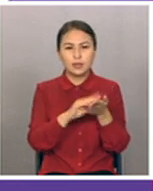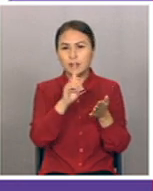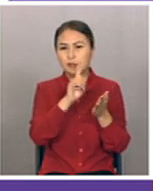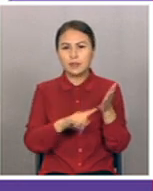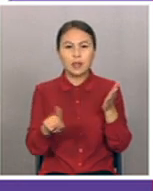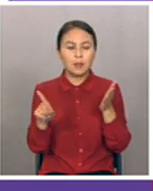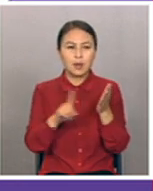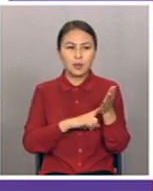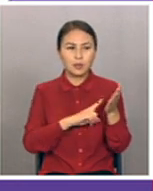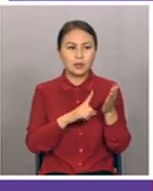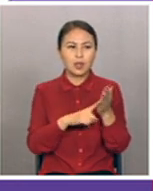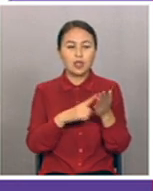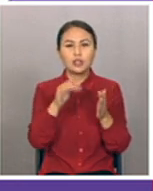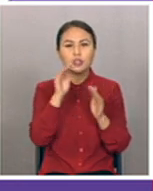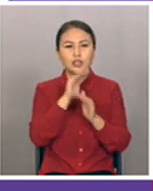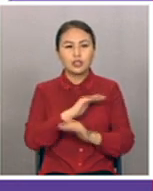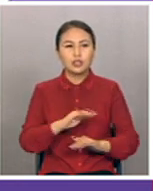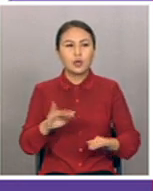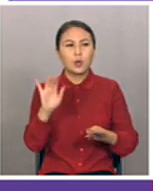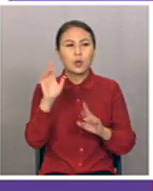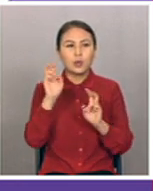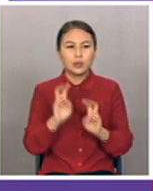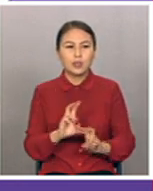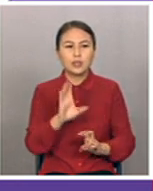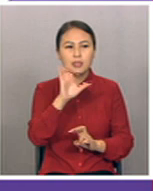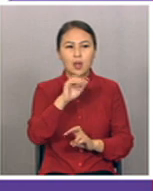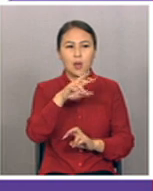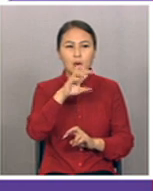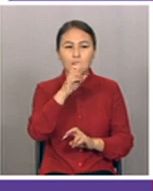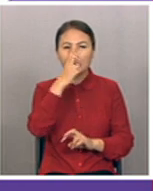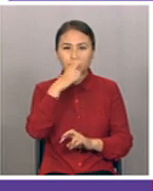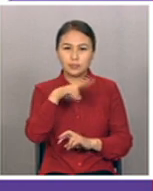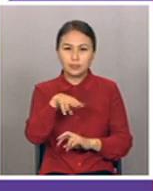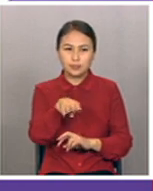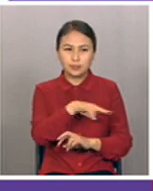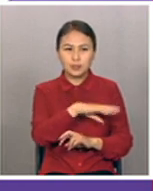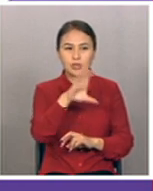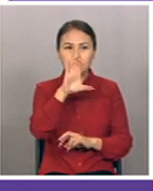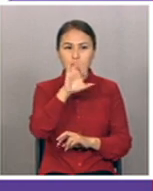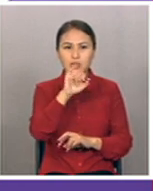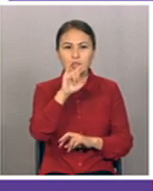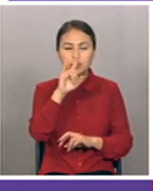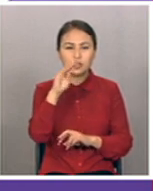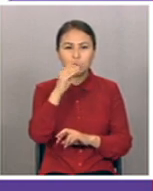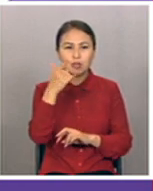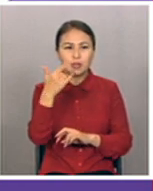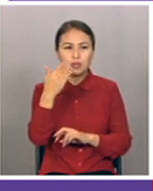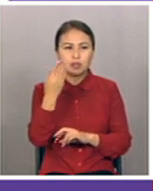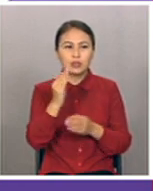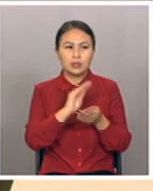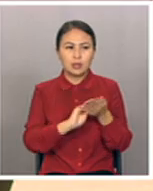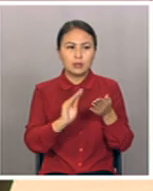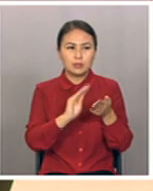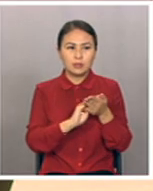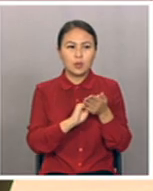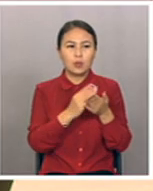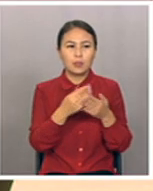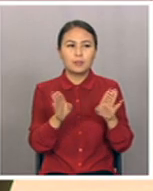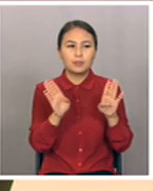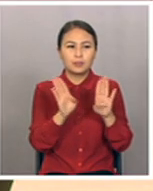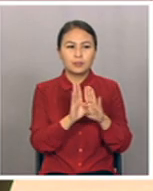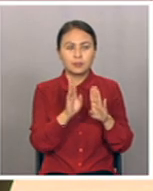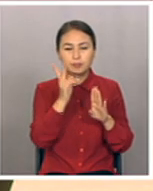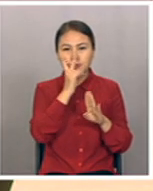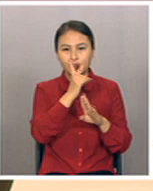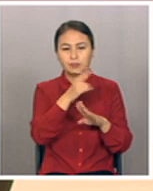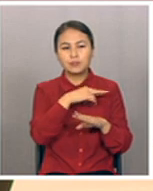отыр. Көрші отырған сәуленің дәптеріне қарап еді, сызғыш деп жазыпты. Солай бір түсеп